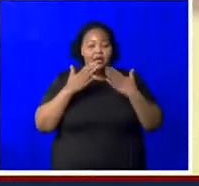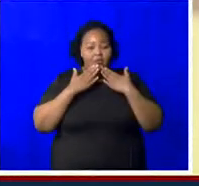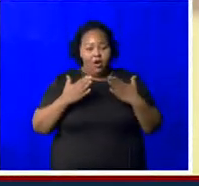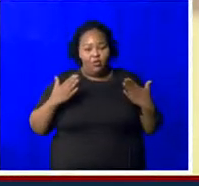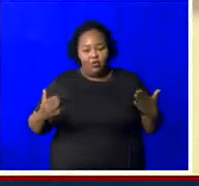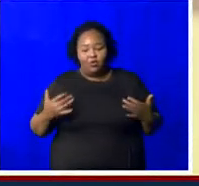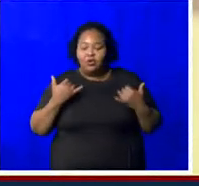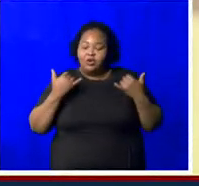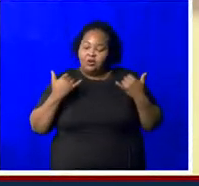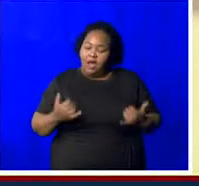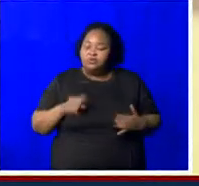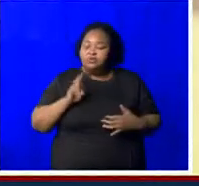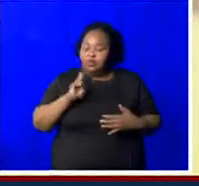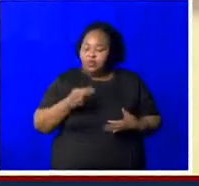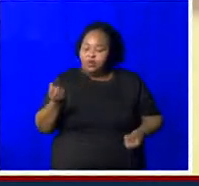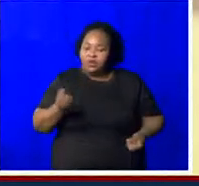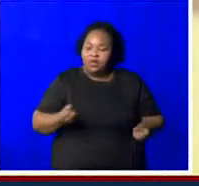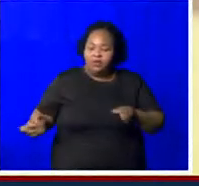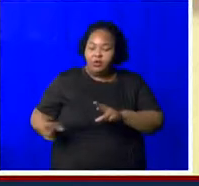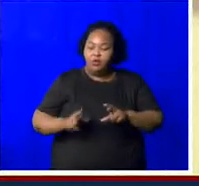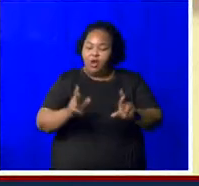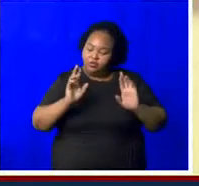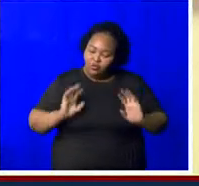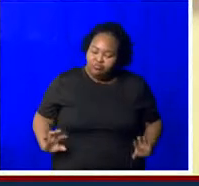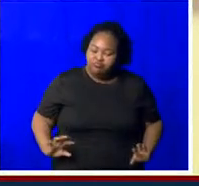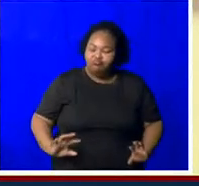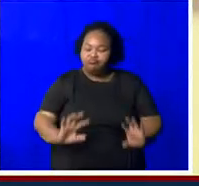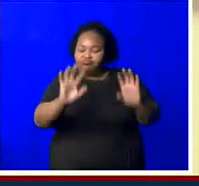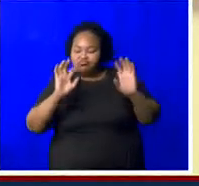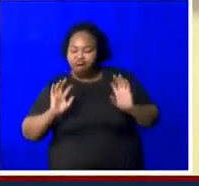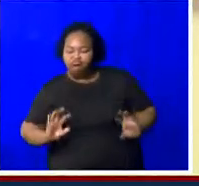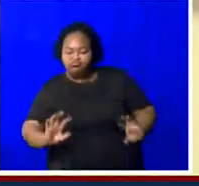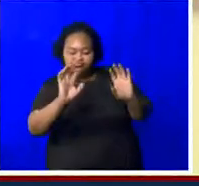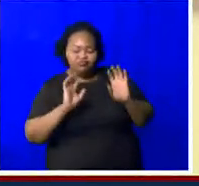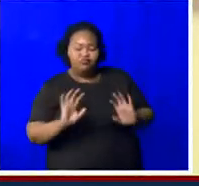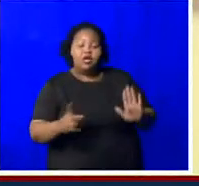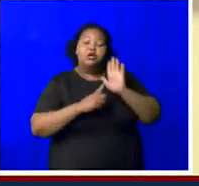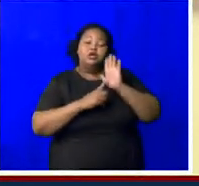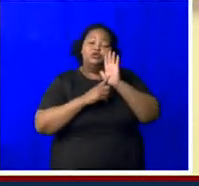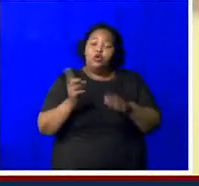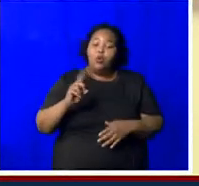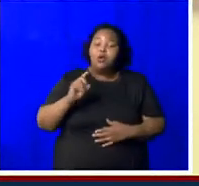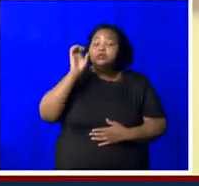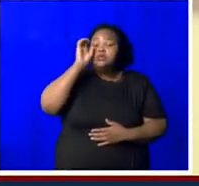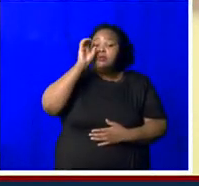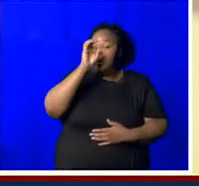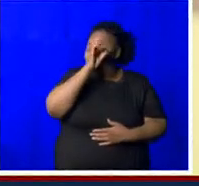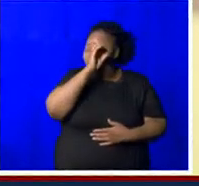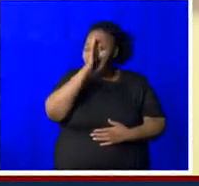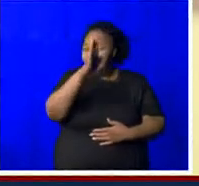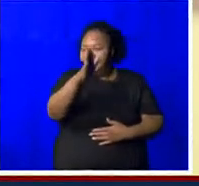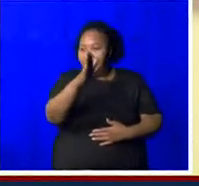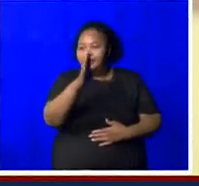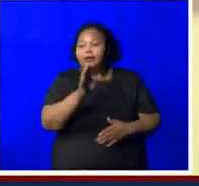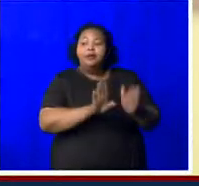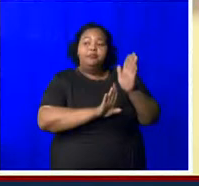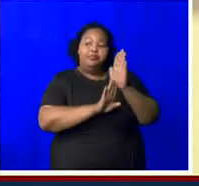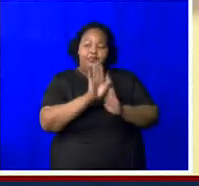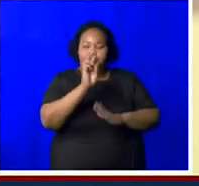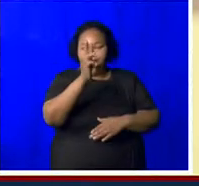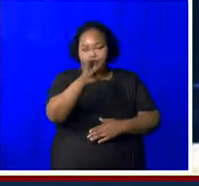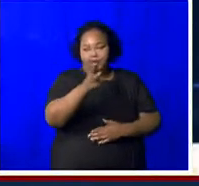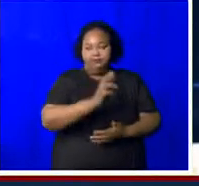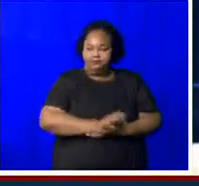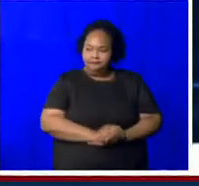umgwaco uyahloba lapho kusho khona ukuthi intuthuko yeta ngilo lakangwane.